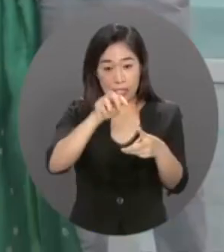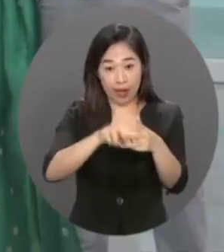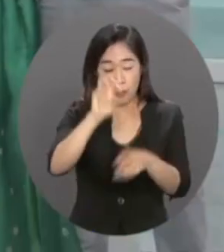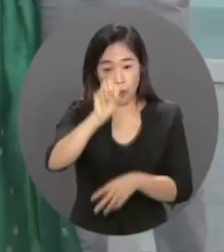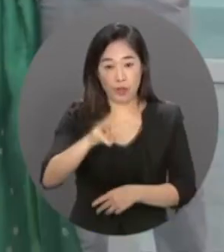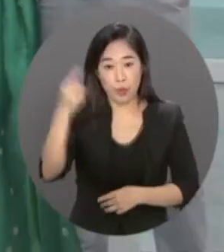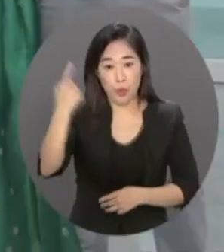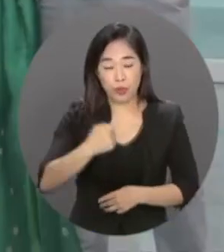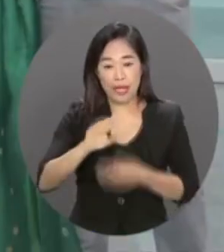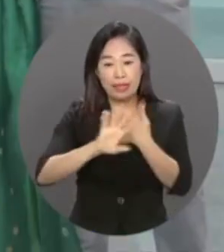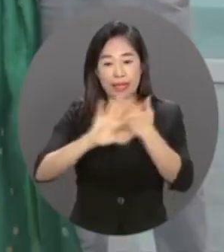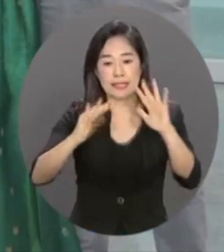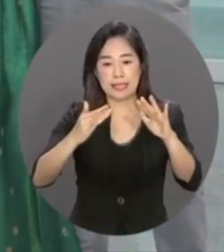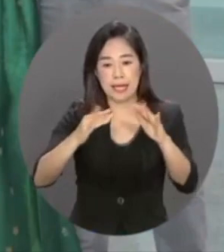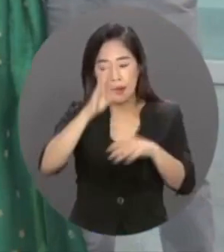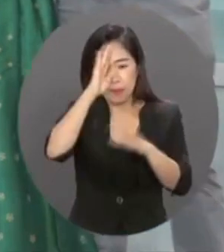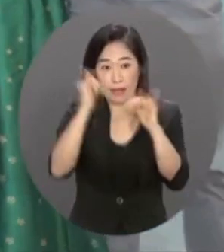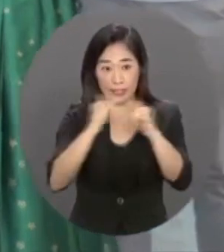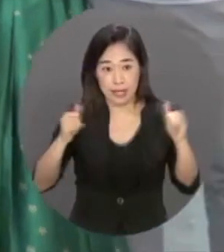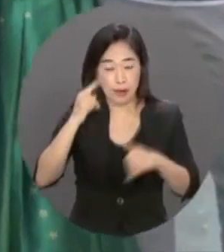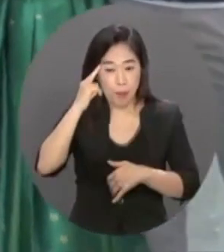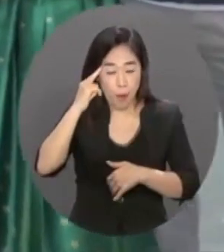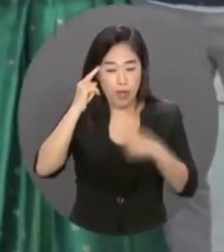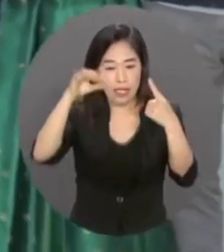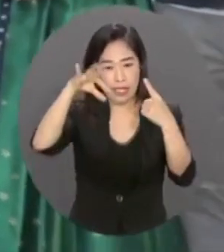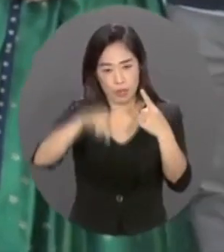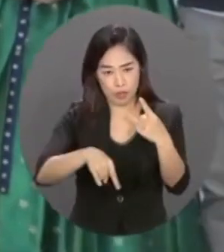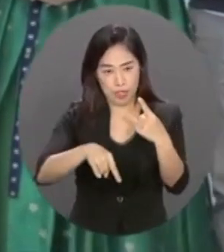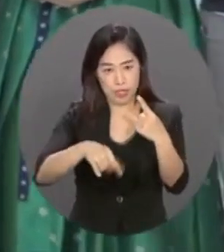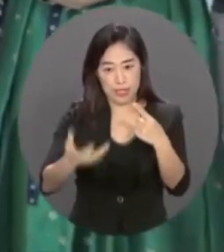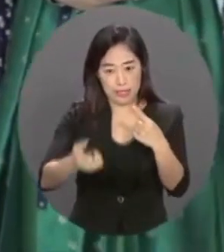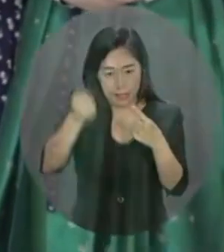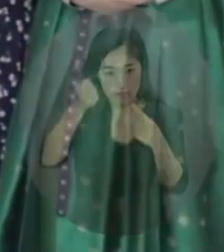광주를 찾는 외국인 환자 가운데 몽골이 1위를 차지하고 있다고 밝혔습니다